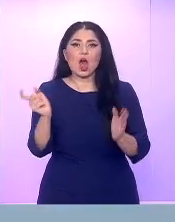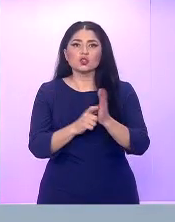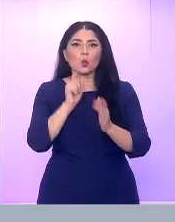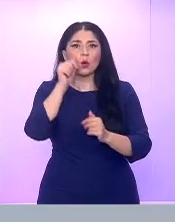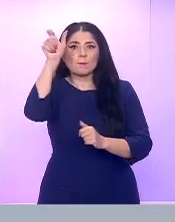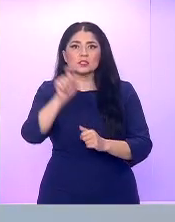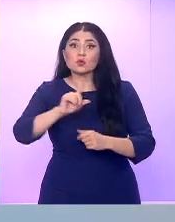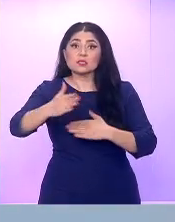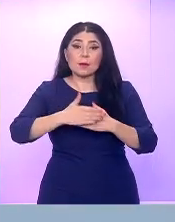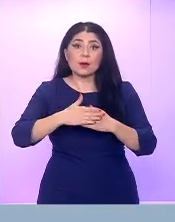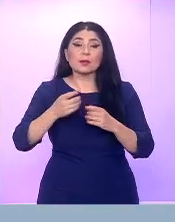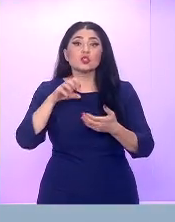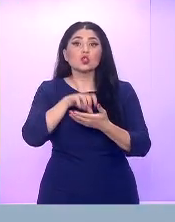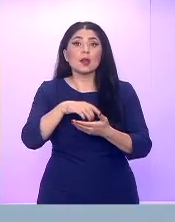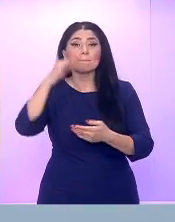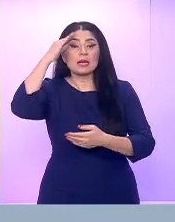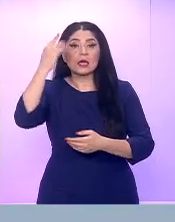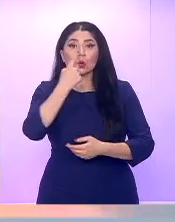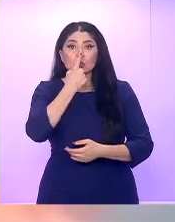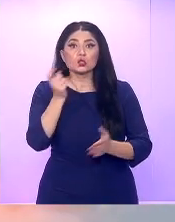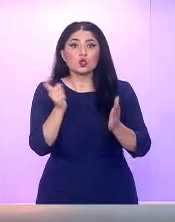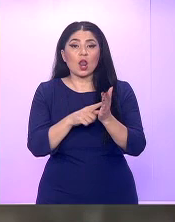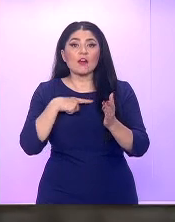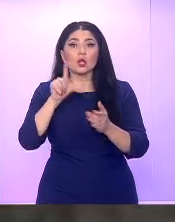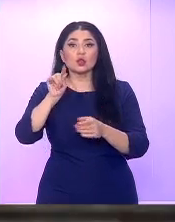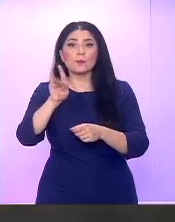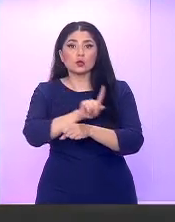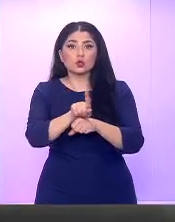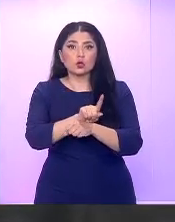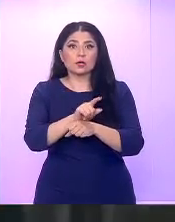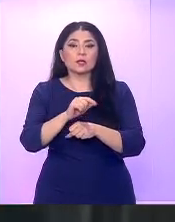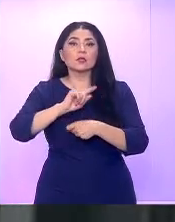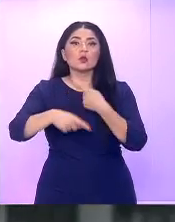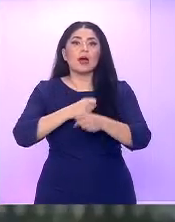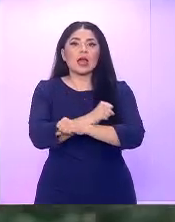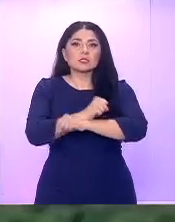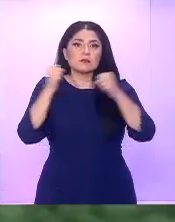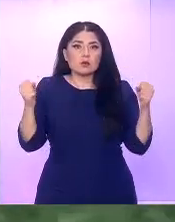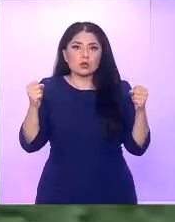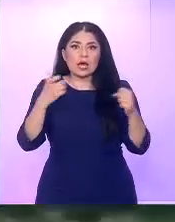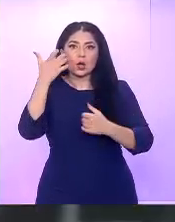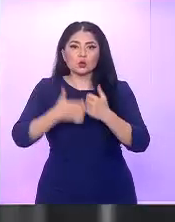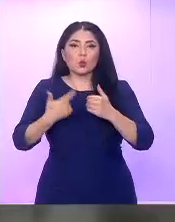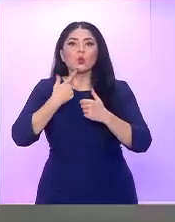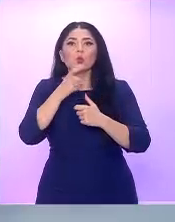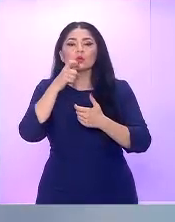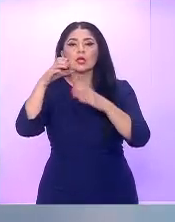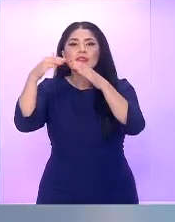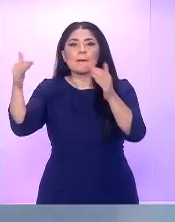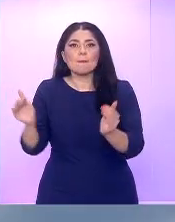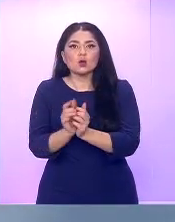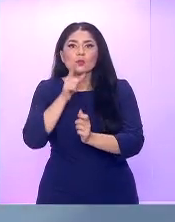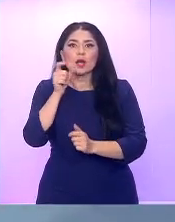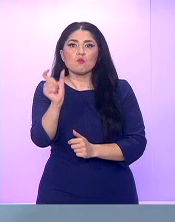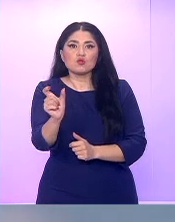nu se apropie de obiectivele militare ruse. Apelul a venit la mai puțin de 24 de ore după exploziile care au distrus un depozit de